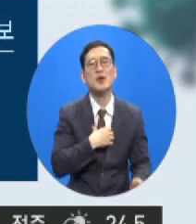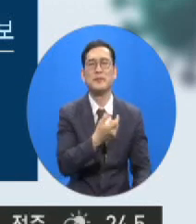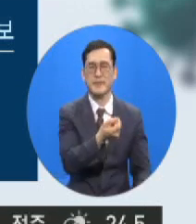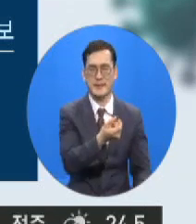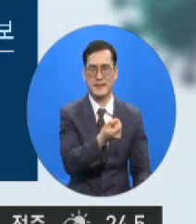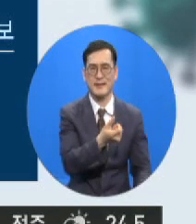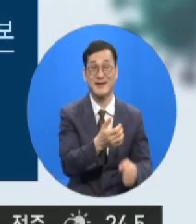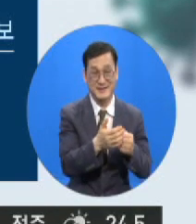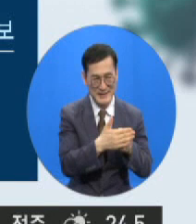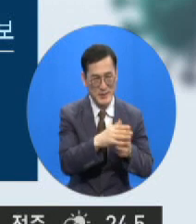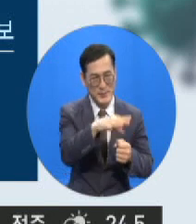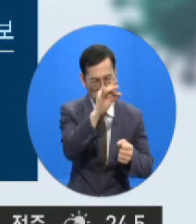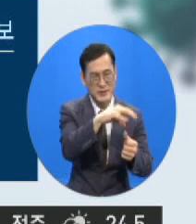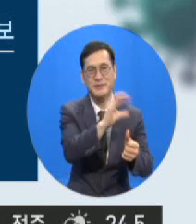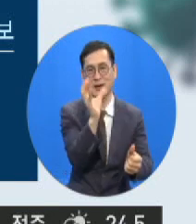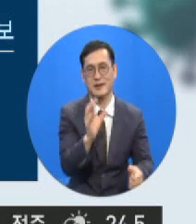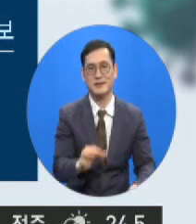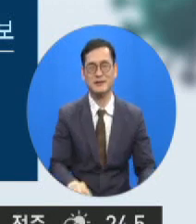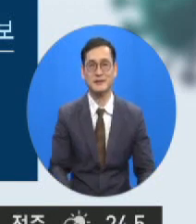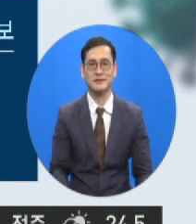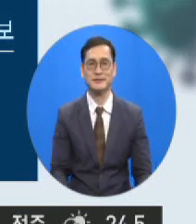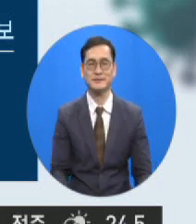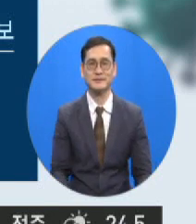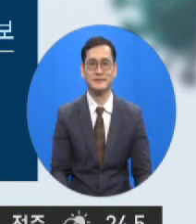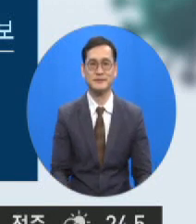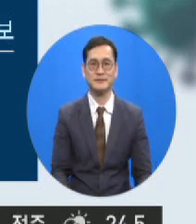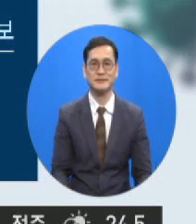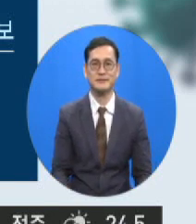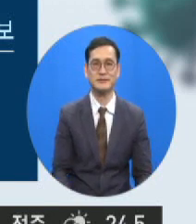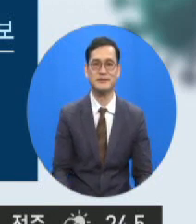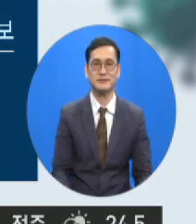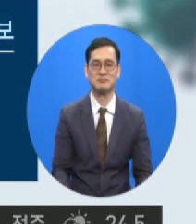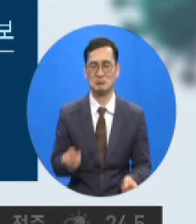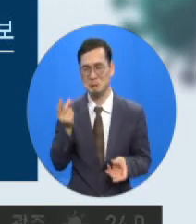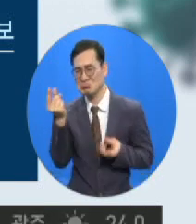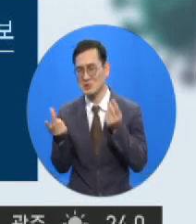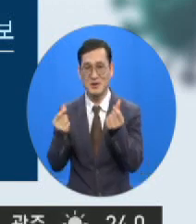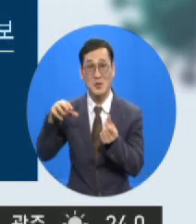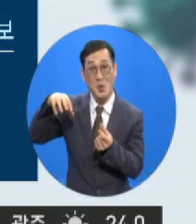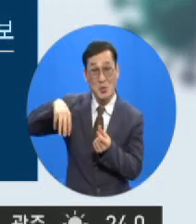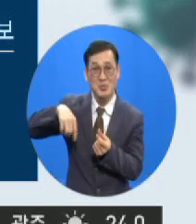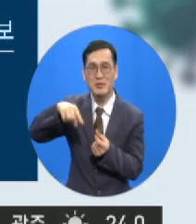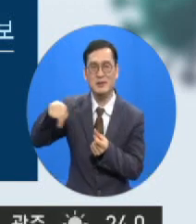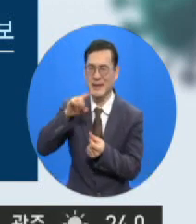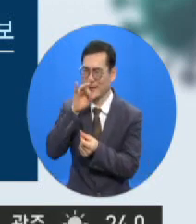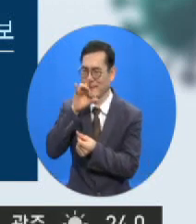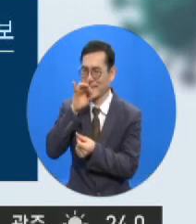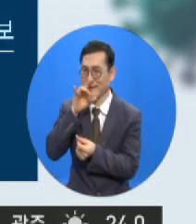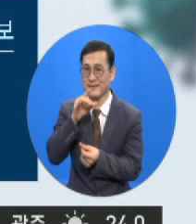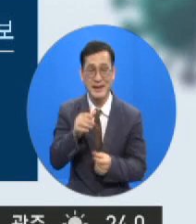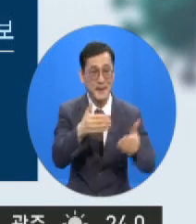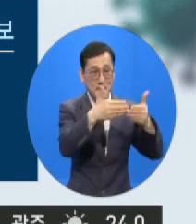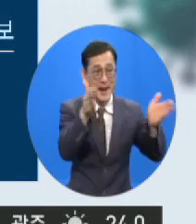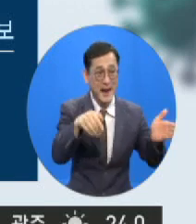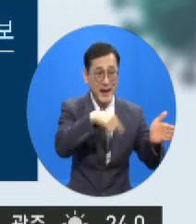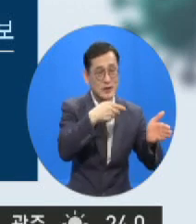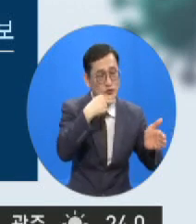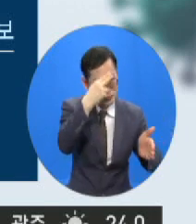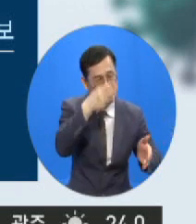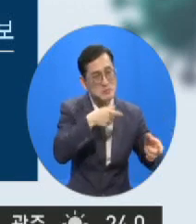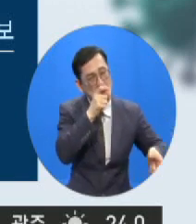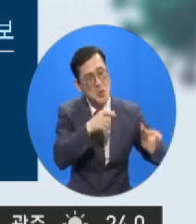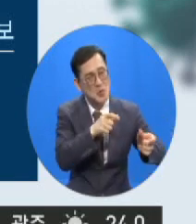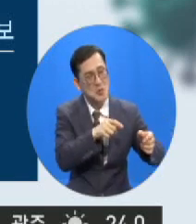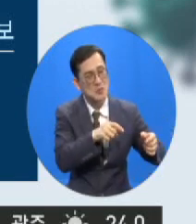한다. 클럽은 아직 안 되는데 룸살롱은 방 안에서 몇몇이 먹기 때문에 비말 전파력이 낮다라고 서울시